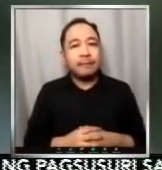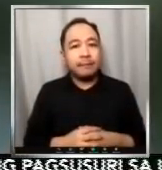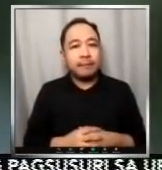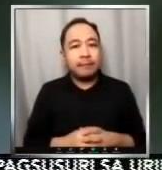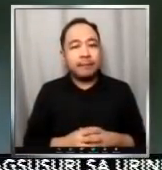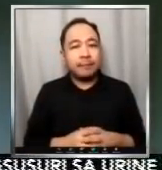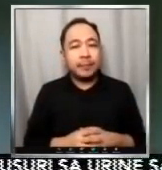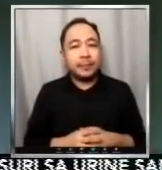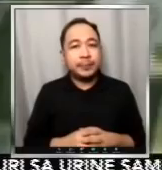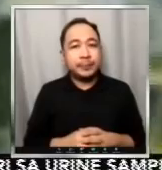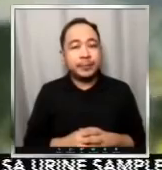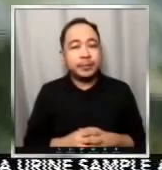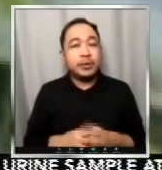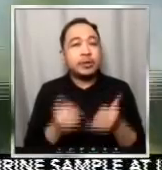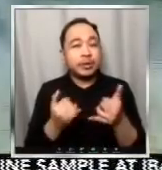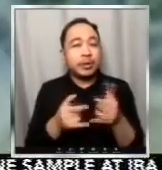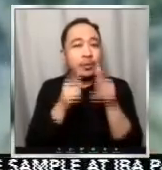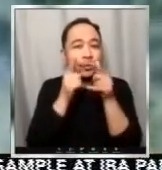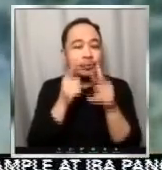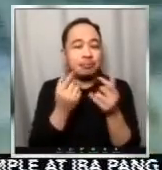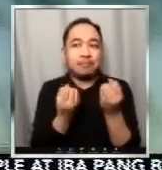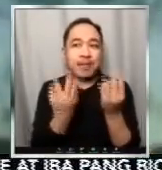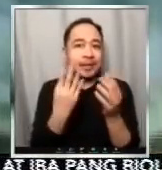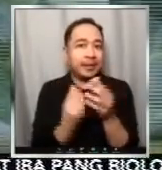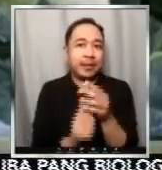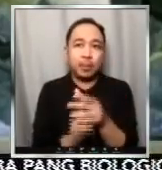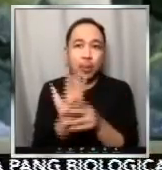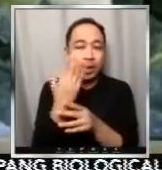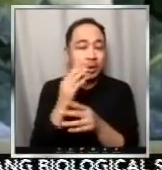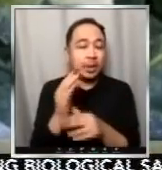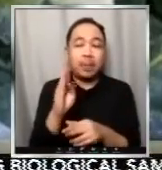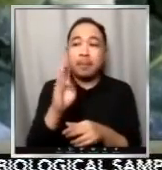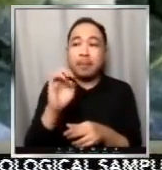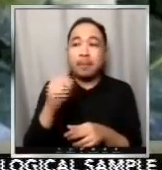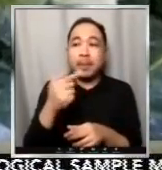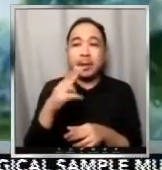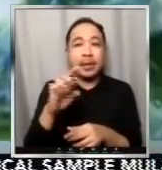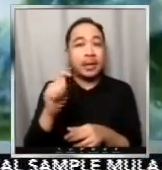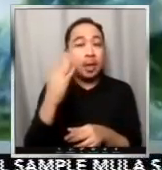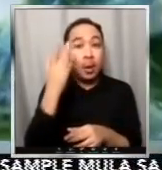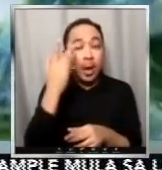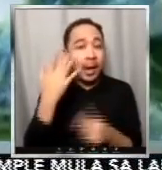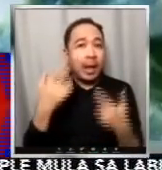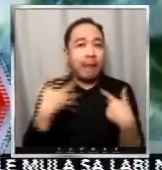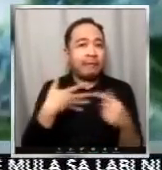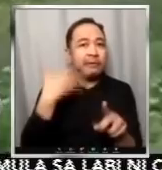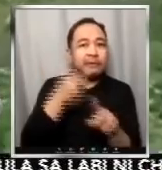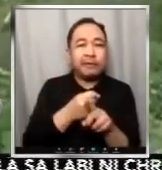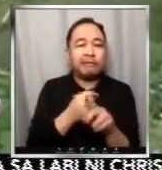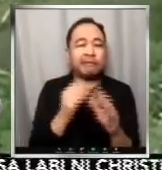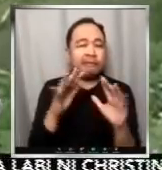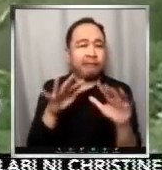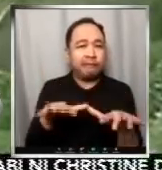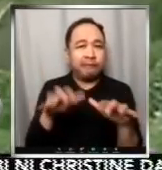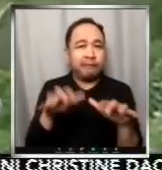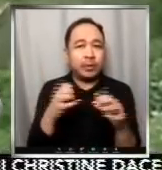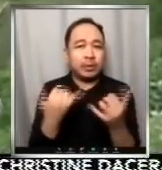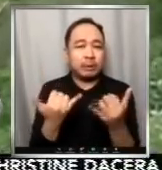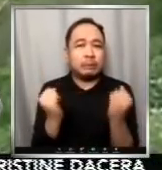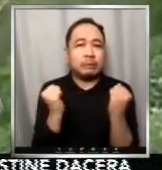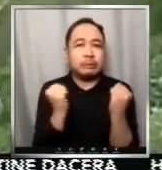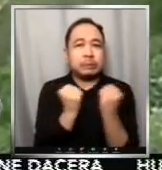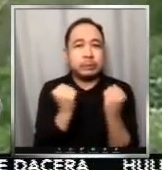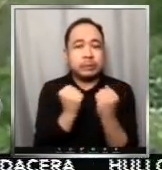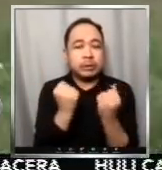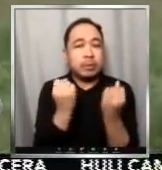Ganito ang inabot ng ilang pananim sa Atok Benguet matapos tamaan ng andap o frost ngayong napakalamig ng panahon. Kaya ang ilang magsasaka sa